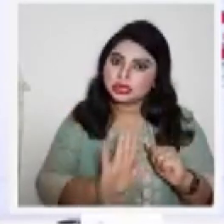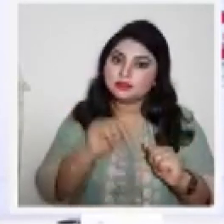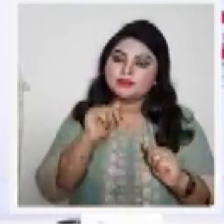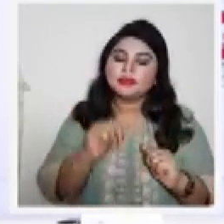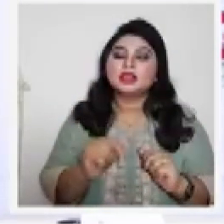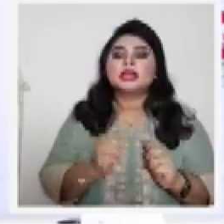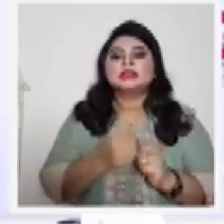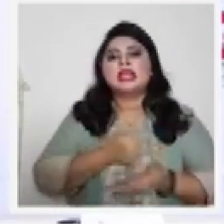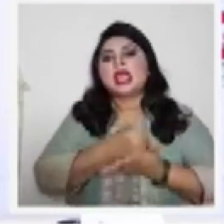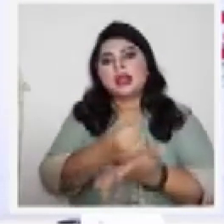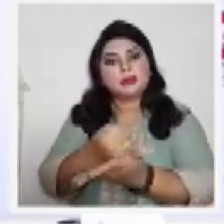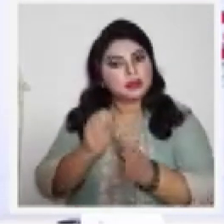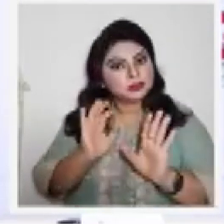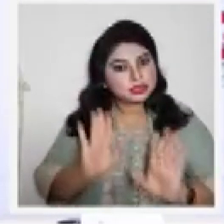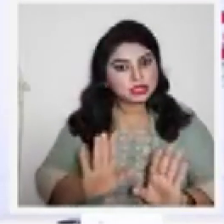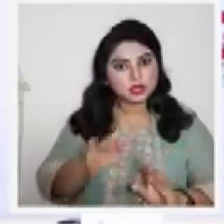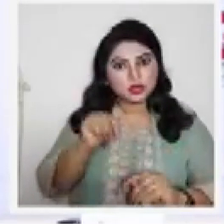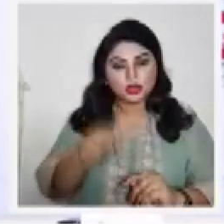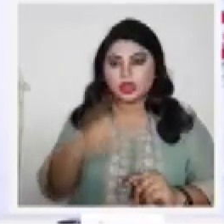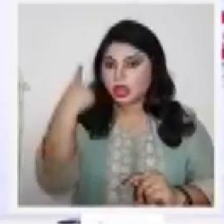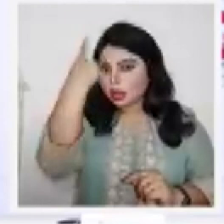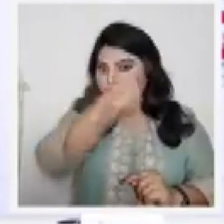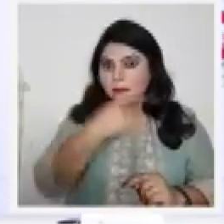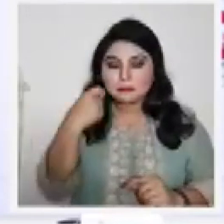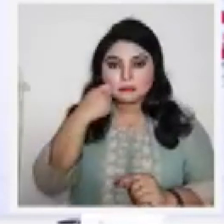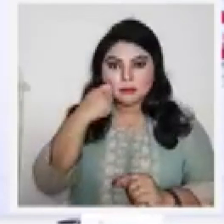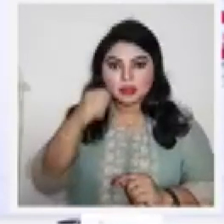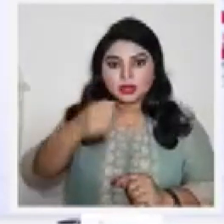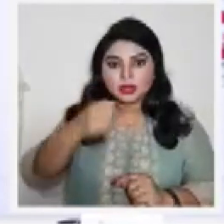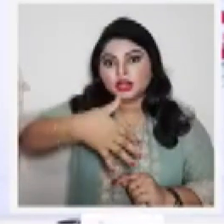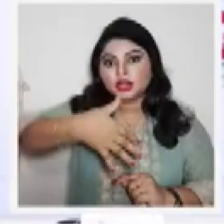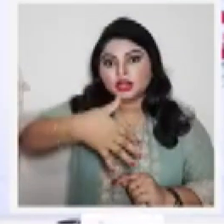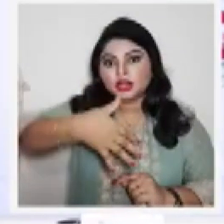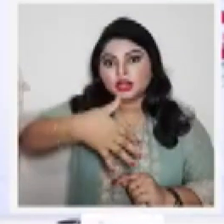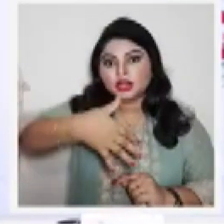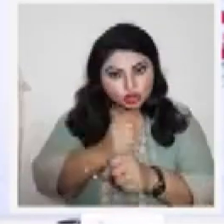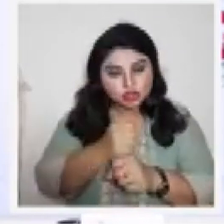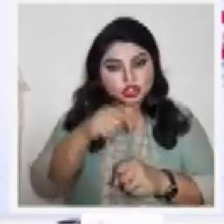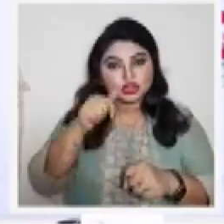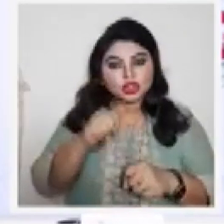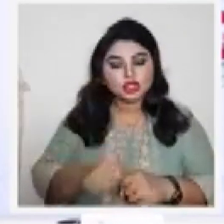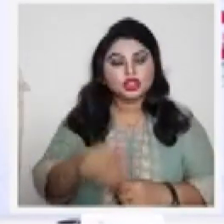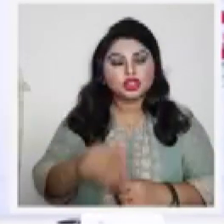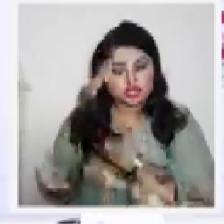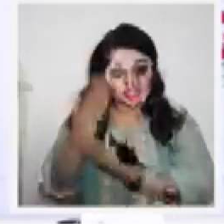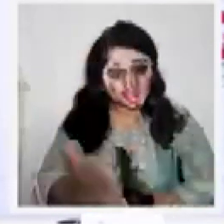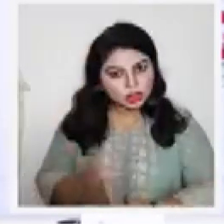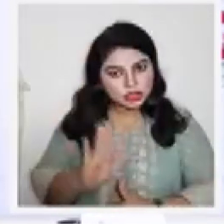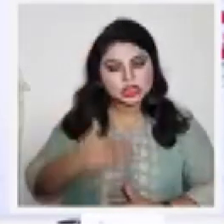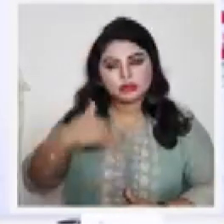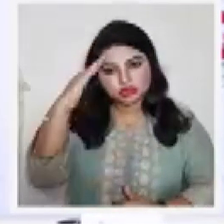এই মহান ব্যক্তিত্বের প্রতি, তার 90তম জন্মবার্ষিকীর প্রতি শ্রদ্ধা জানাই, সম্মান